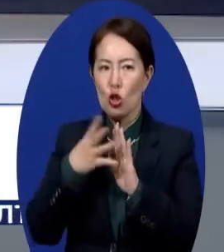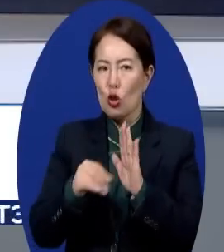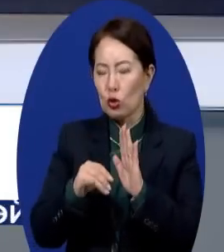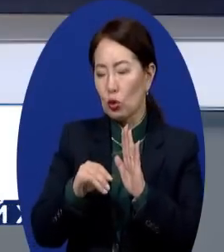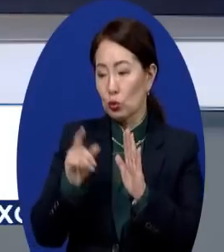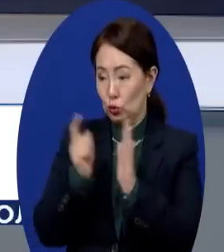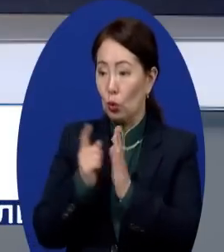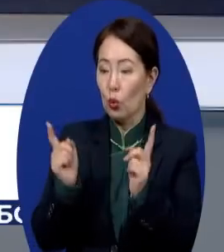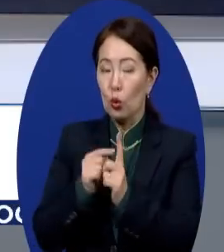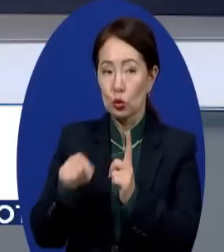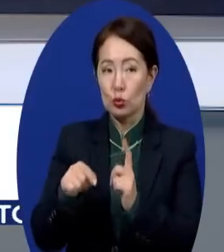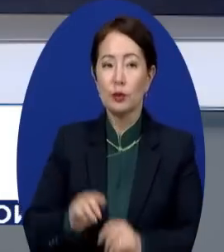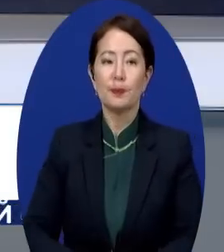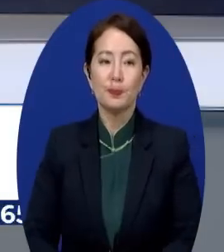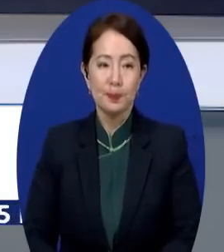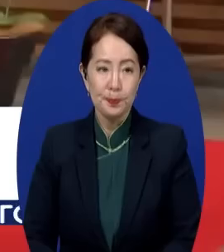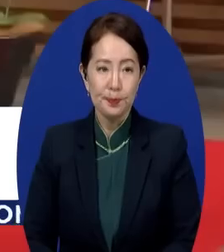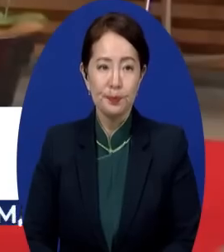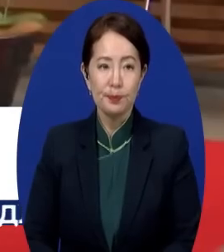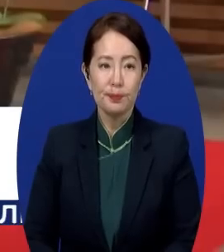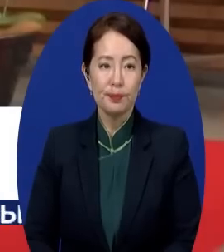чухал уулзалтуудын нэгд тооцогдож байна.